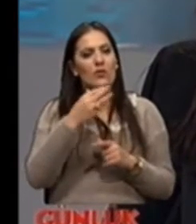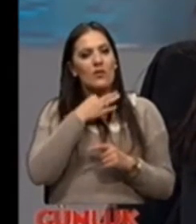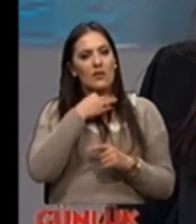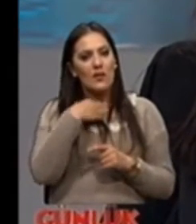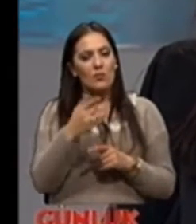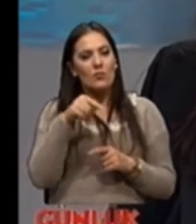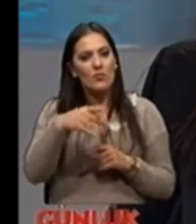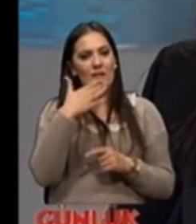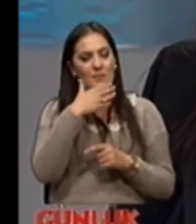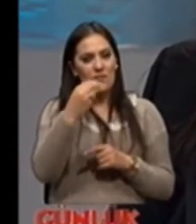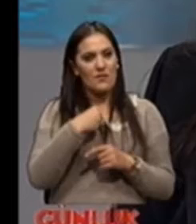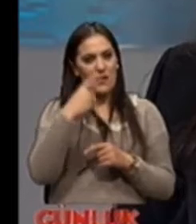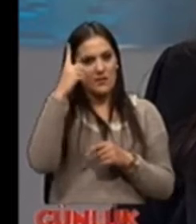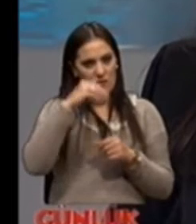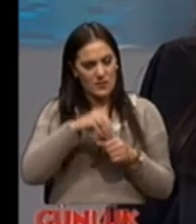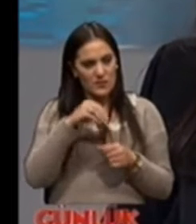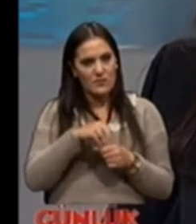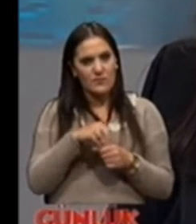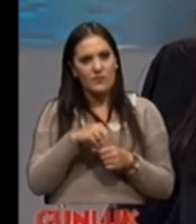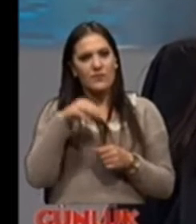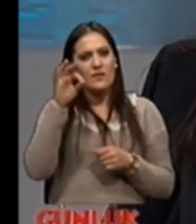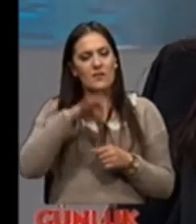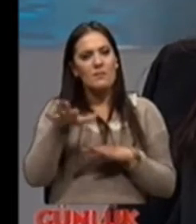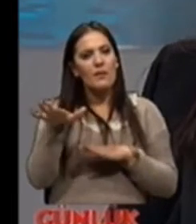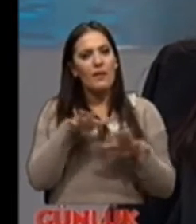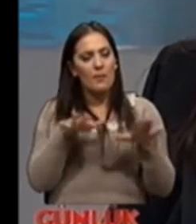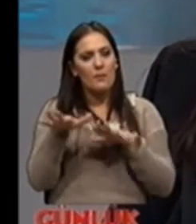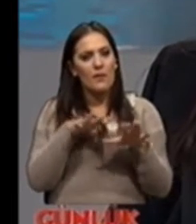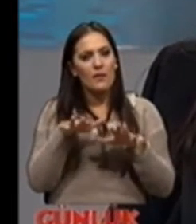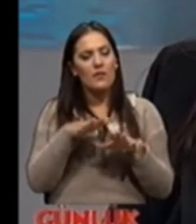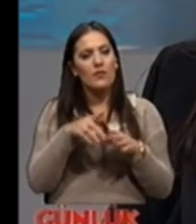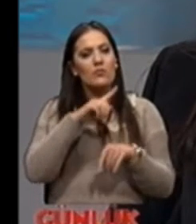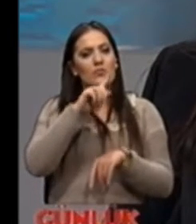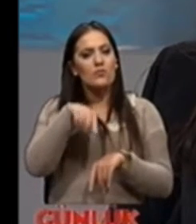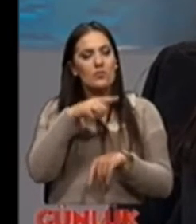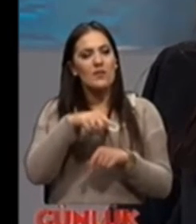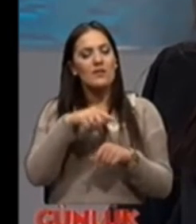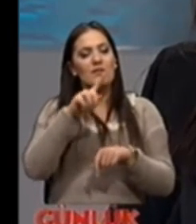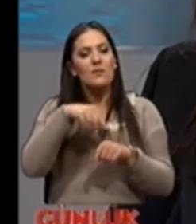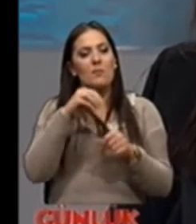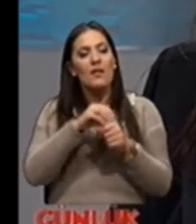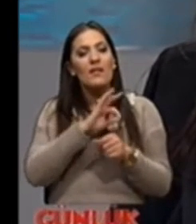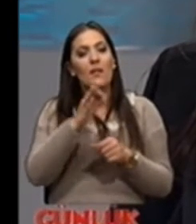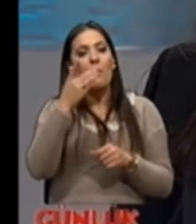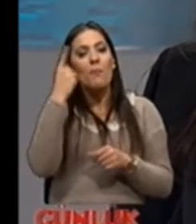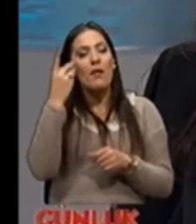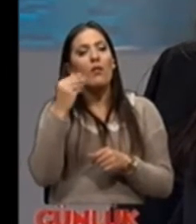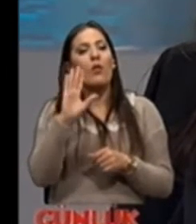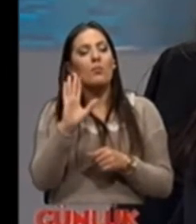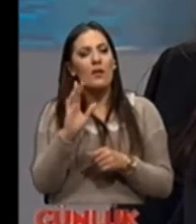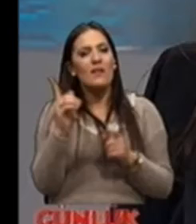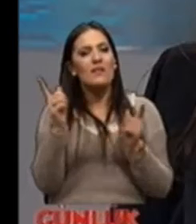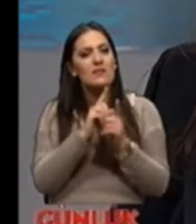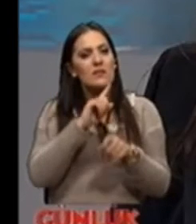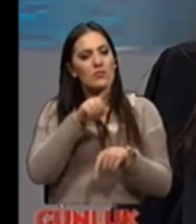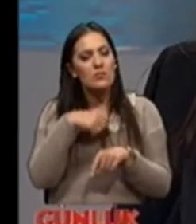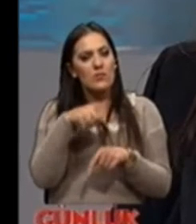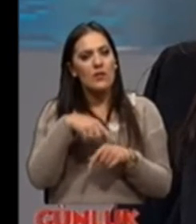ediyorum bu imkanı da verdiğiniz rica ederiz, için. Biz teşekkür ederiz. Şimdi deprem hani süresi ve zamanı tam belli olmayan kısa